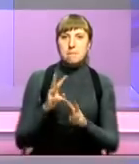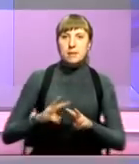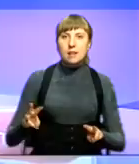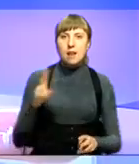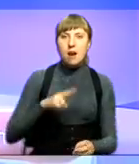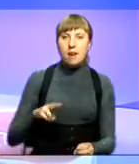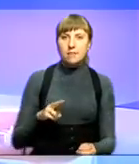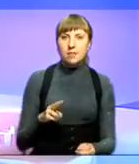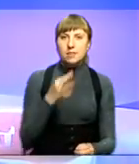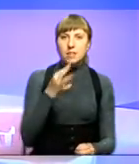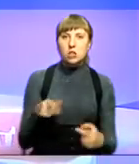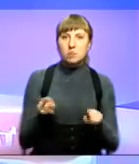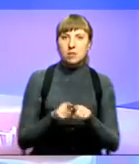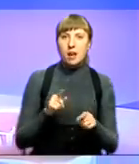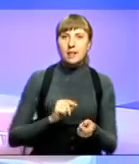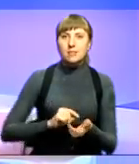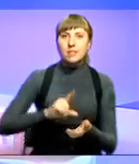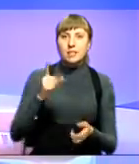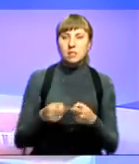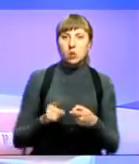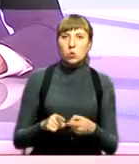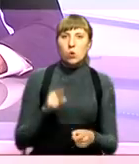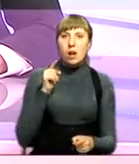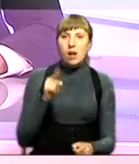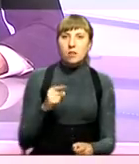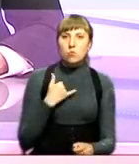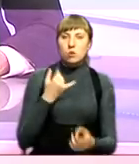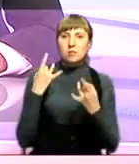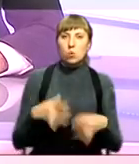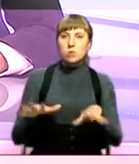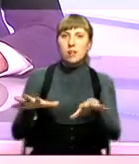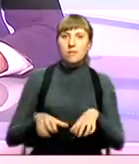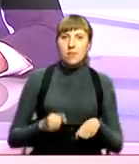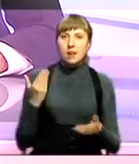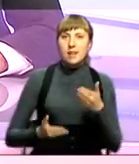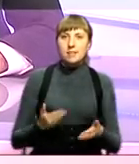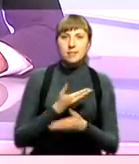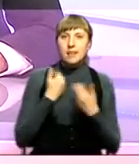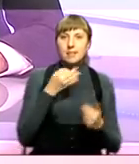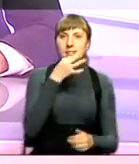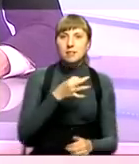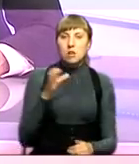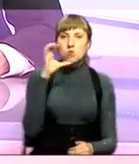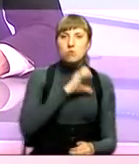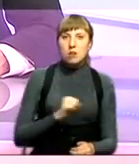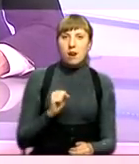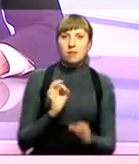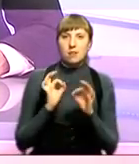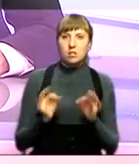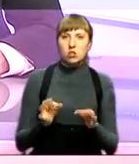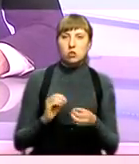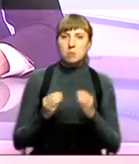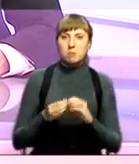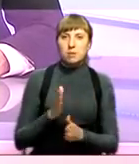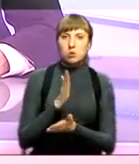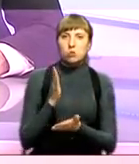Миллиардные, скажем так, инвестиции, которые они у нас просто отняли, если не хотите сказать украли. Вот. Конечно, проблема